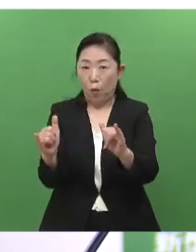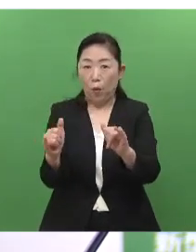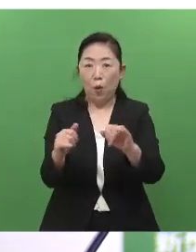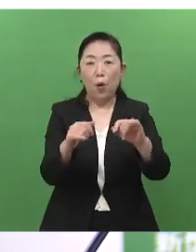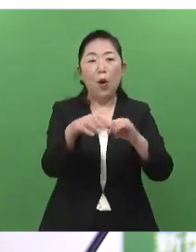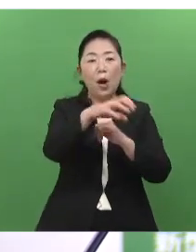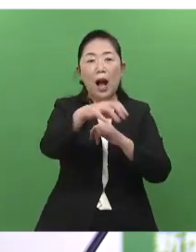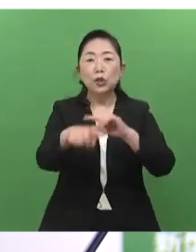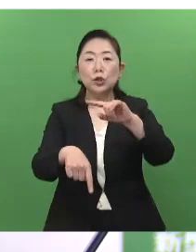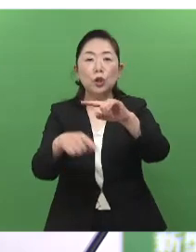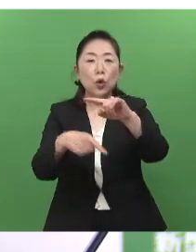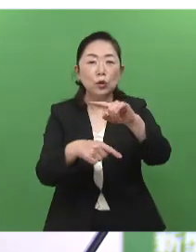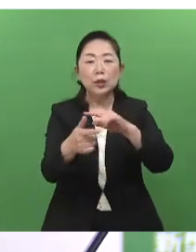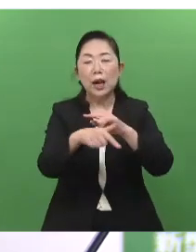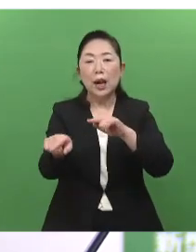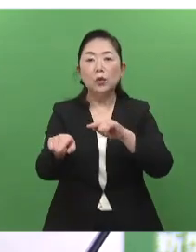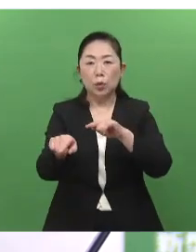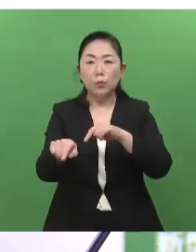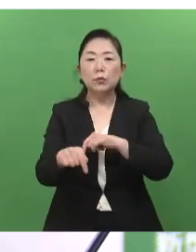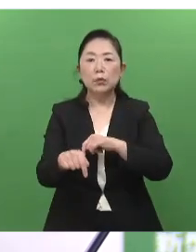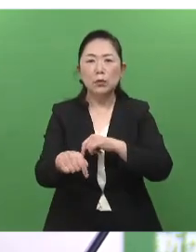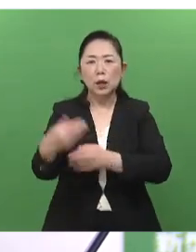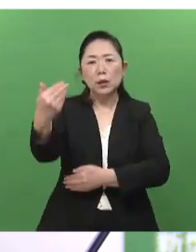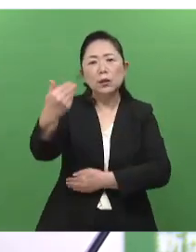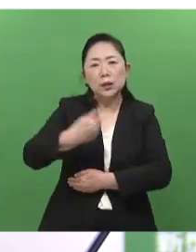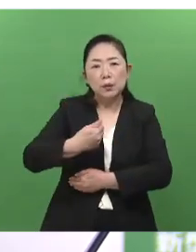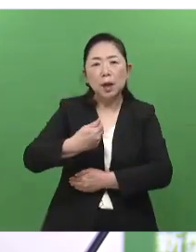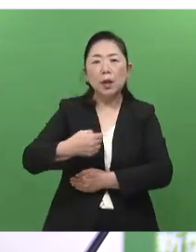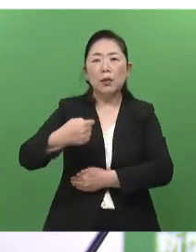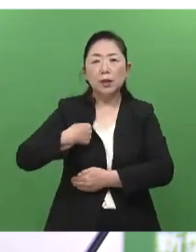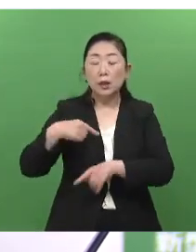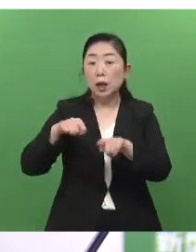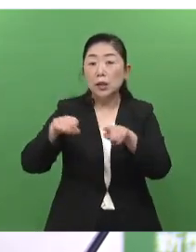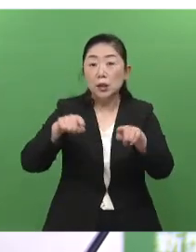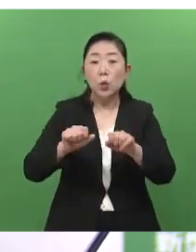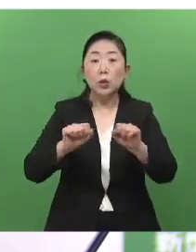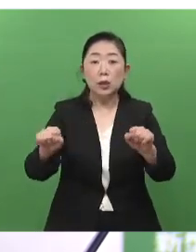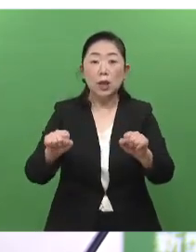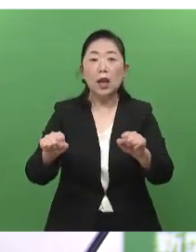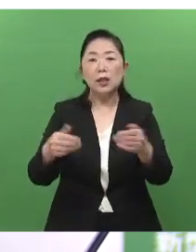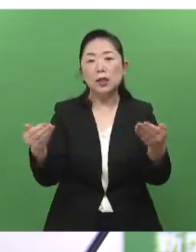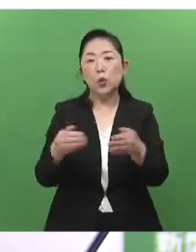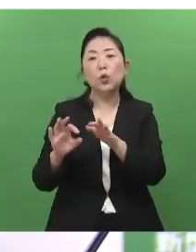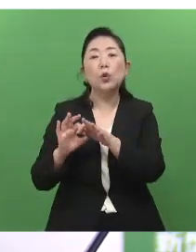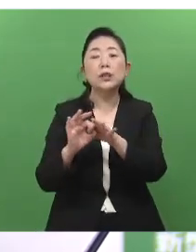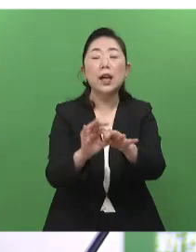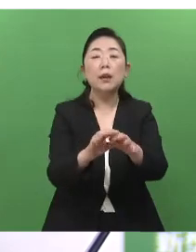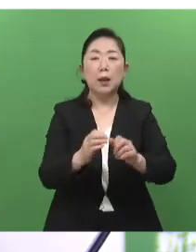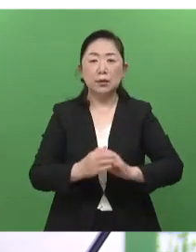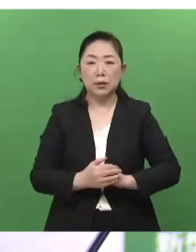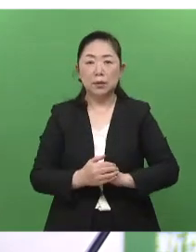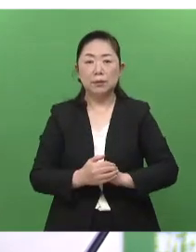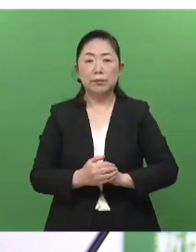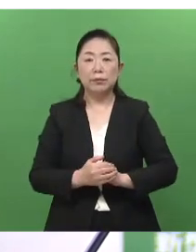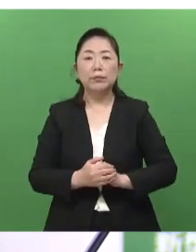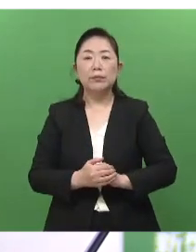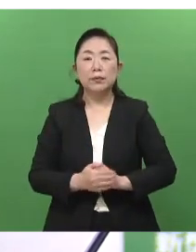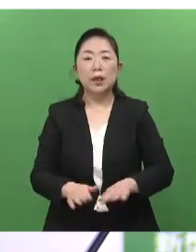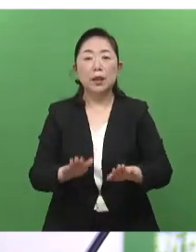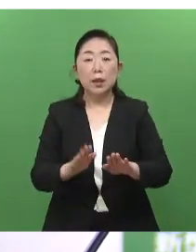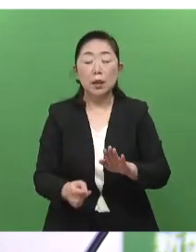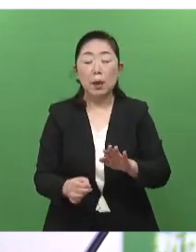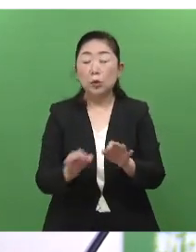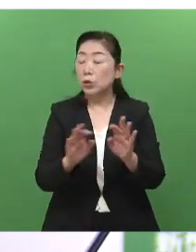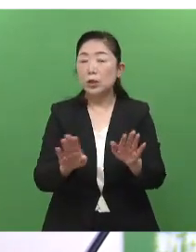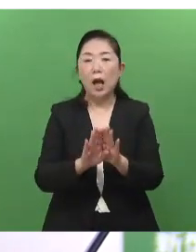の指示を仰ぐようなことが出てきております。ですからそういう意味では、今急に